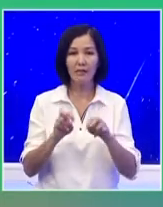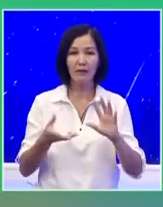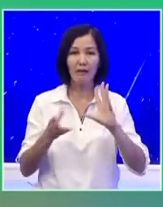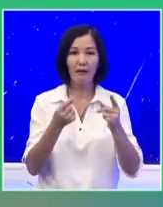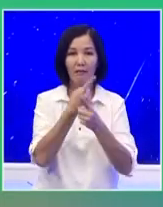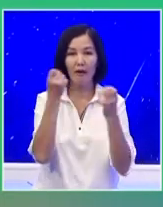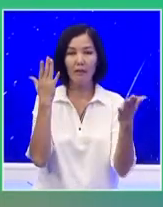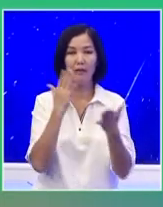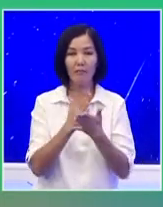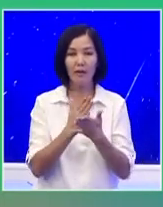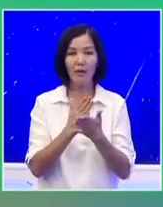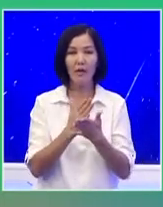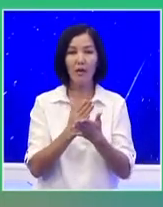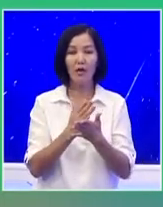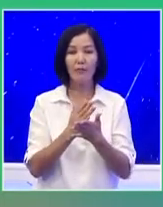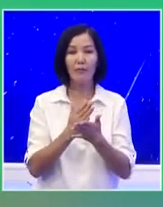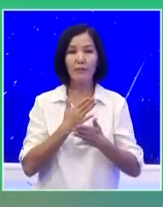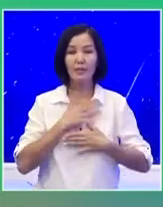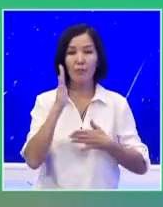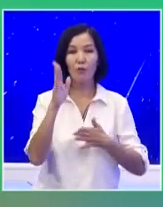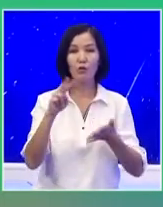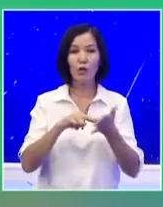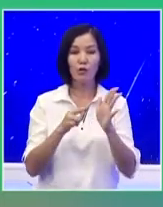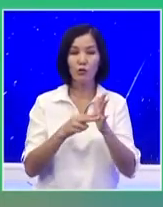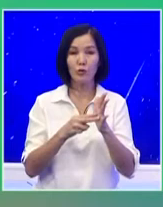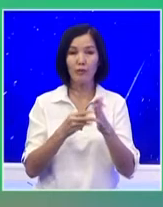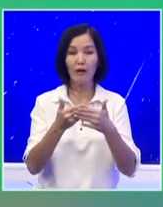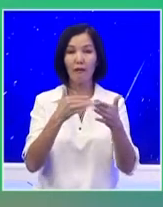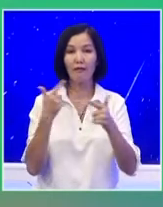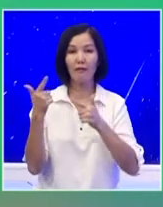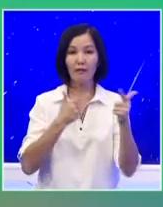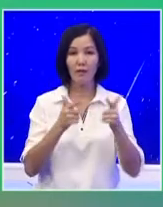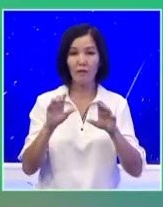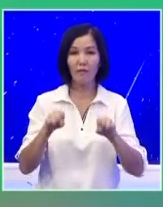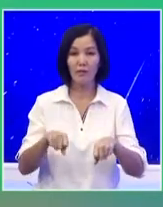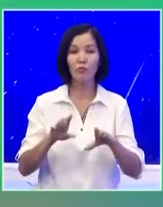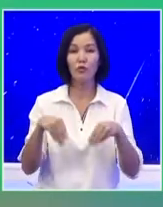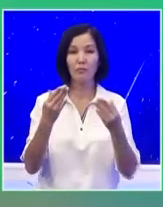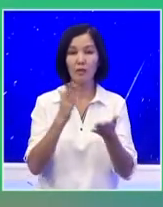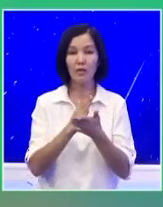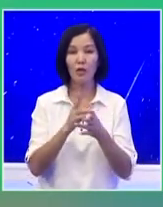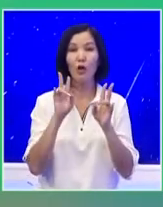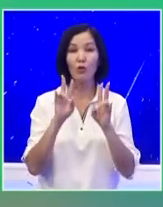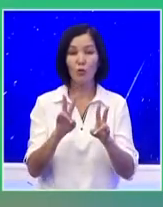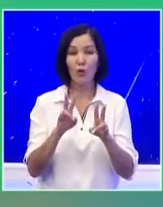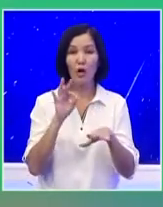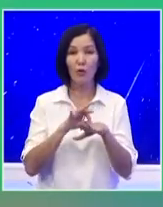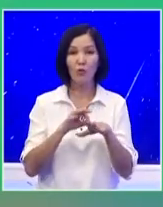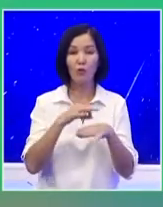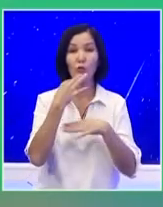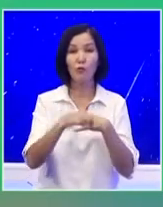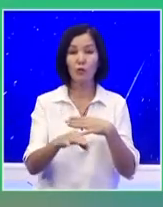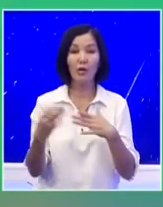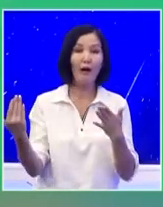мәліметтер бар. Бұл бізге болашаққа жоспар құрып, алдын ала дайындалуда мүмкіндік береді. Яғни, індеттің күзде